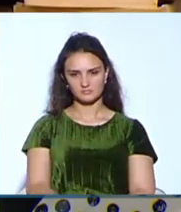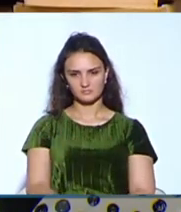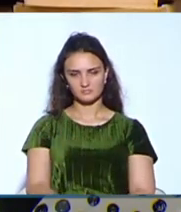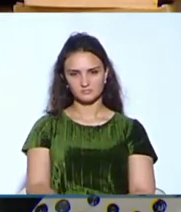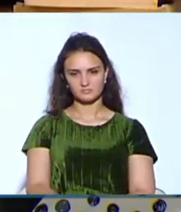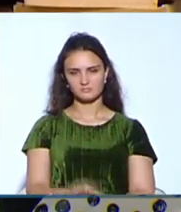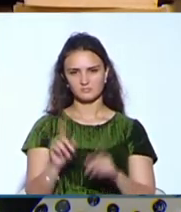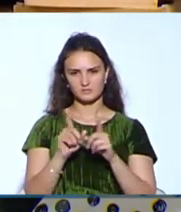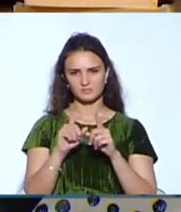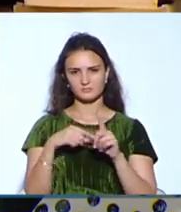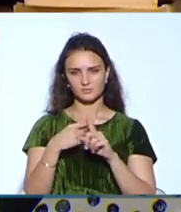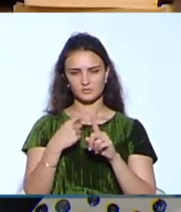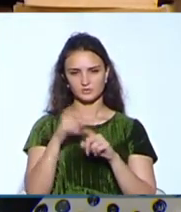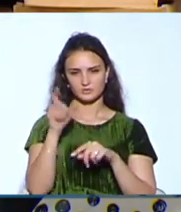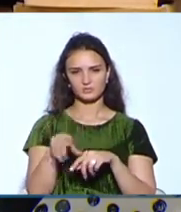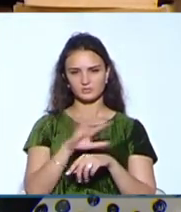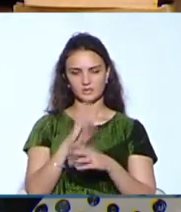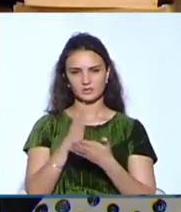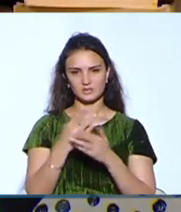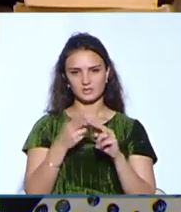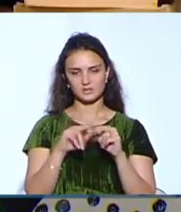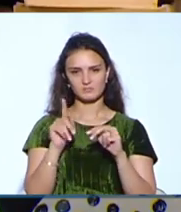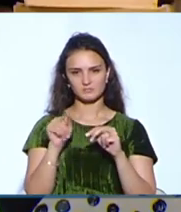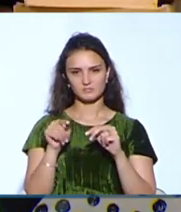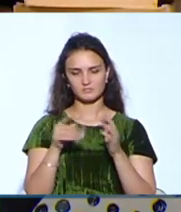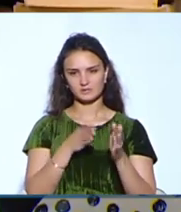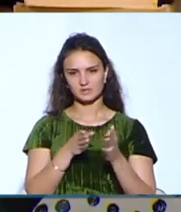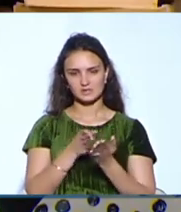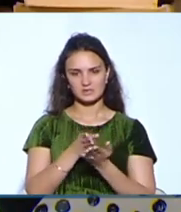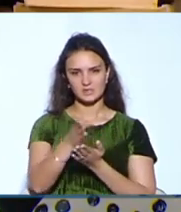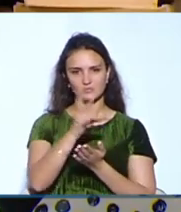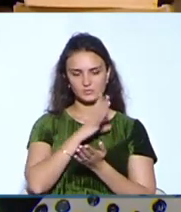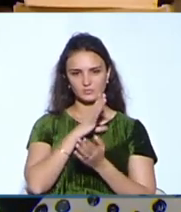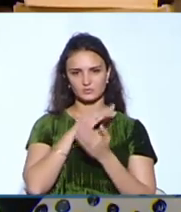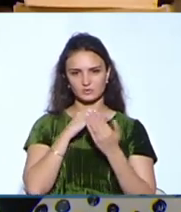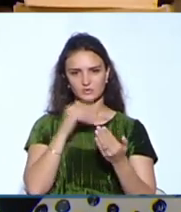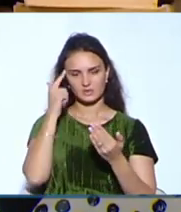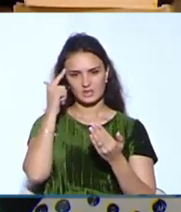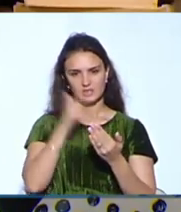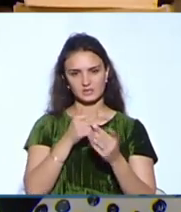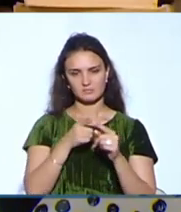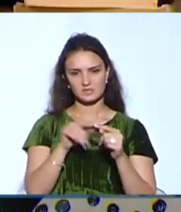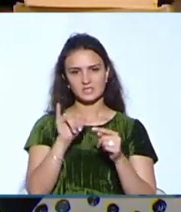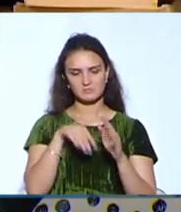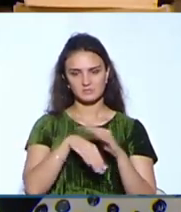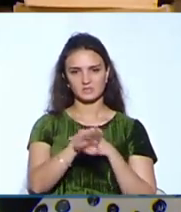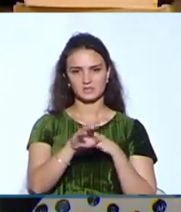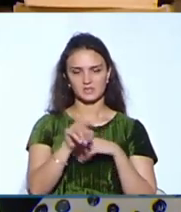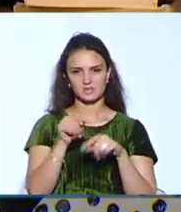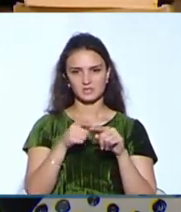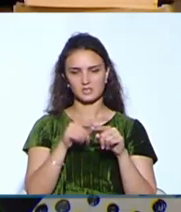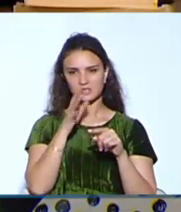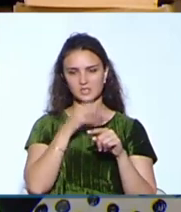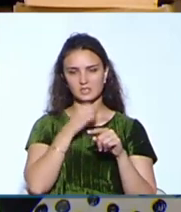განათლებული, მაინც და მაინც პოზიტიური სულაც არ არის, იმიტომ რომ გზაკვალი უნდა ჰქონდეს შენს განათლება, საით მიდიხარ რაღაც